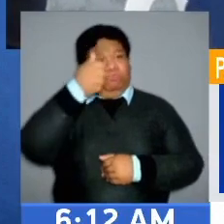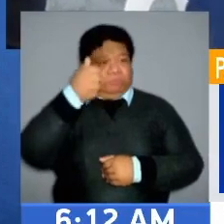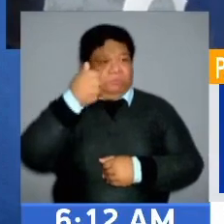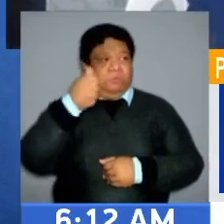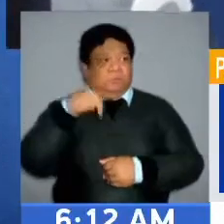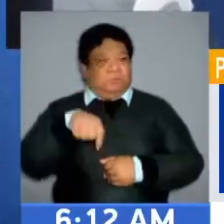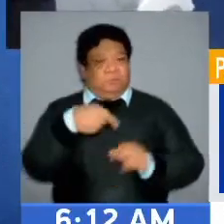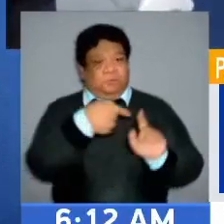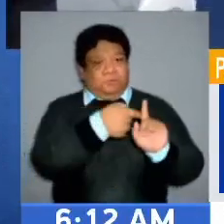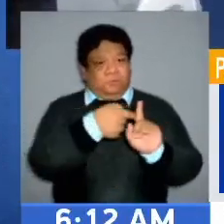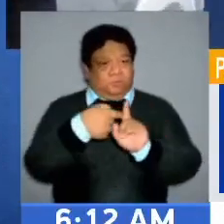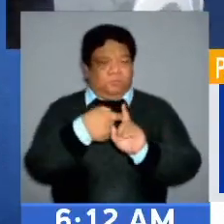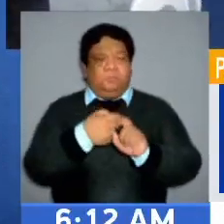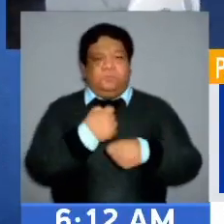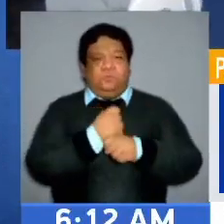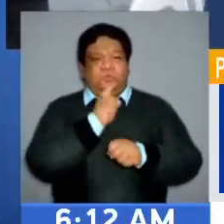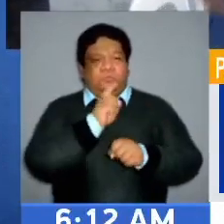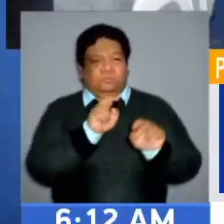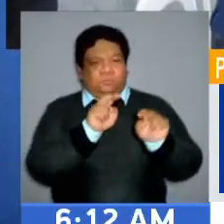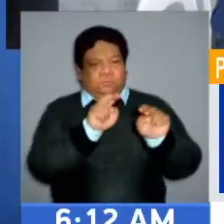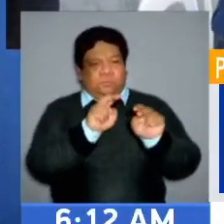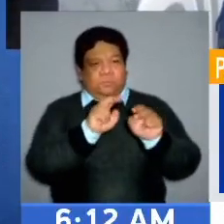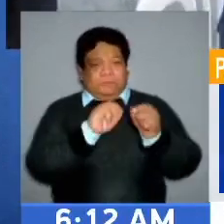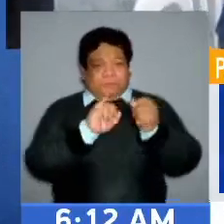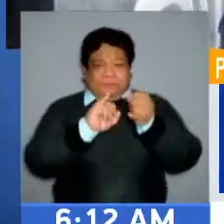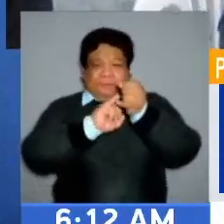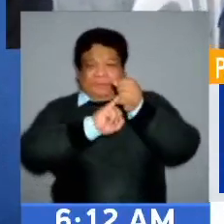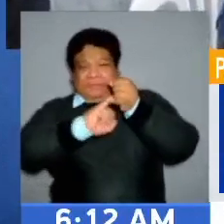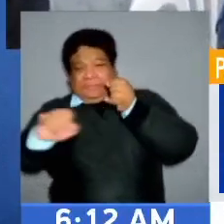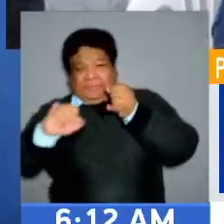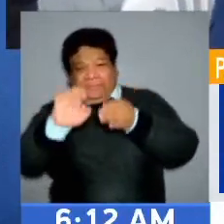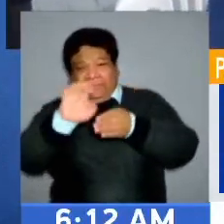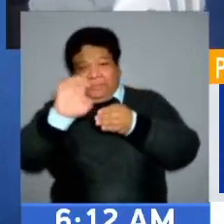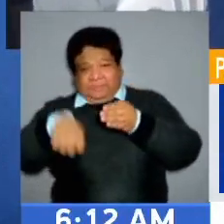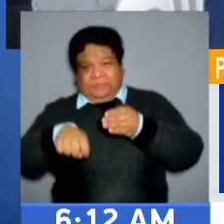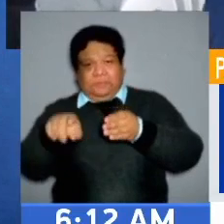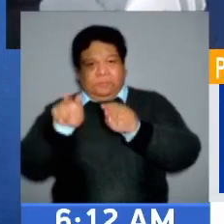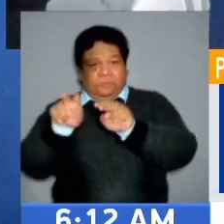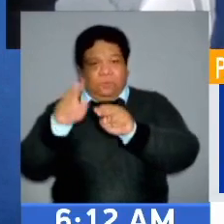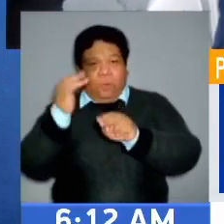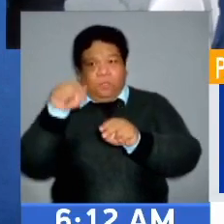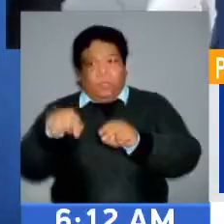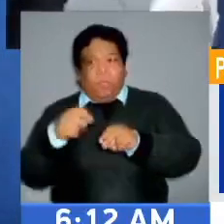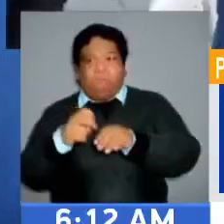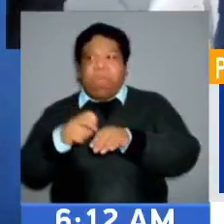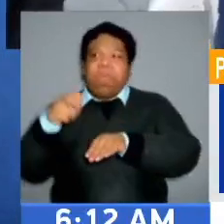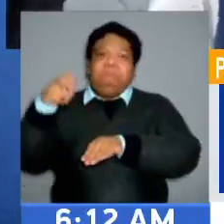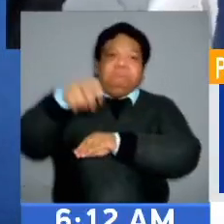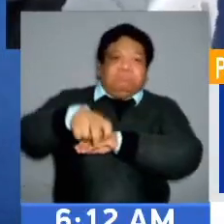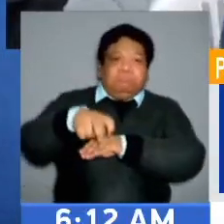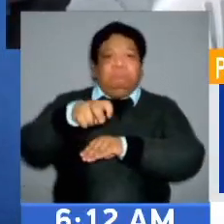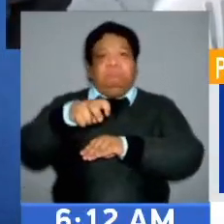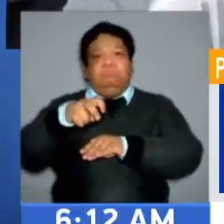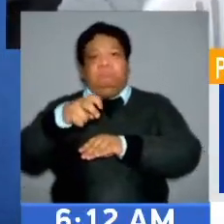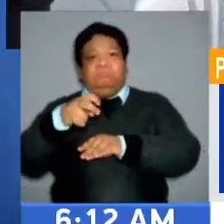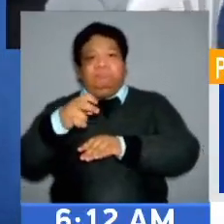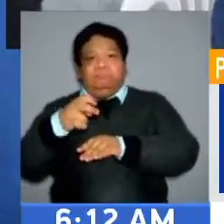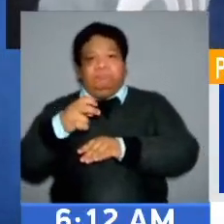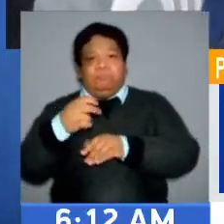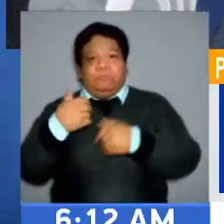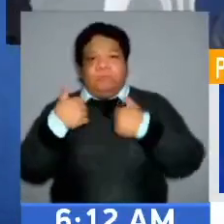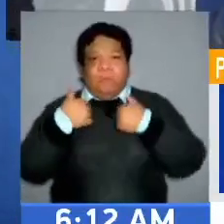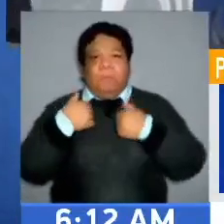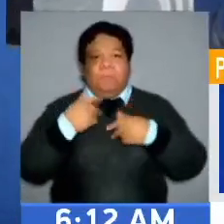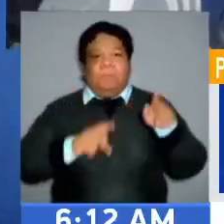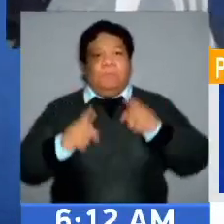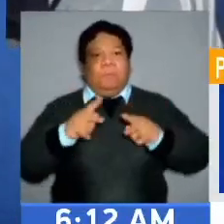mabantayan yung pinakadulo kasi doon po nagiging cost ng hakbangan, shortcutan. Mm-hmm. Kaya po napaparami po yung tao. Okay. Ito